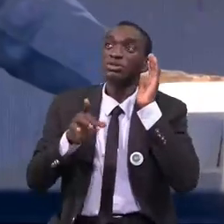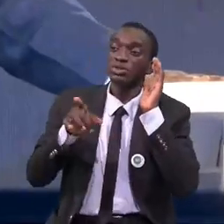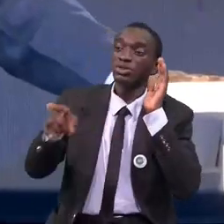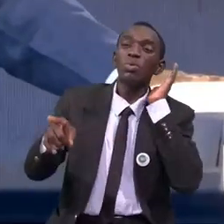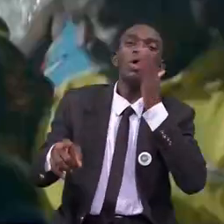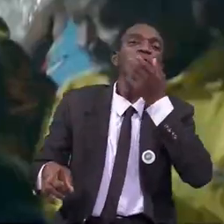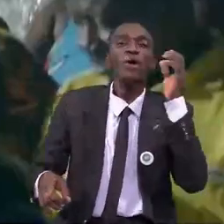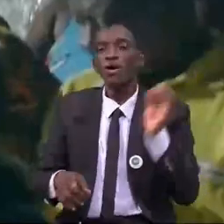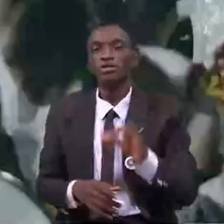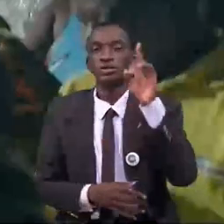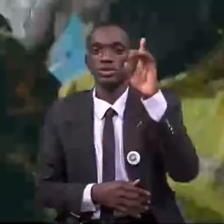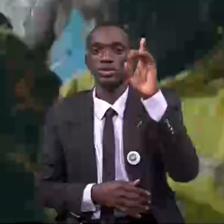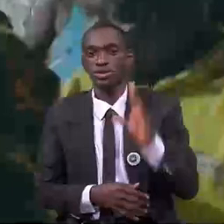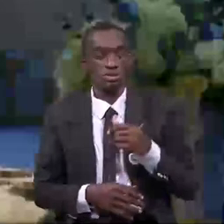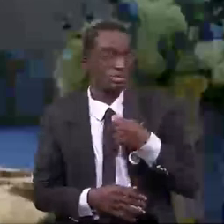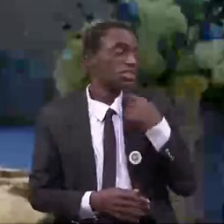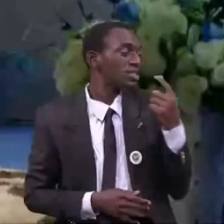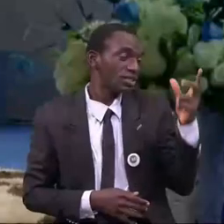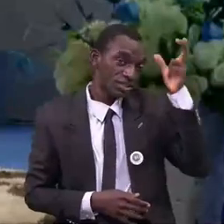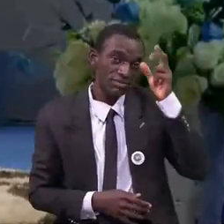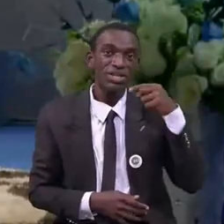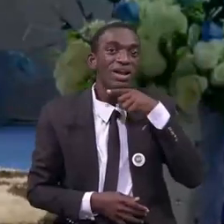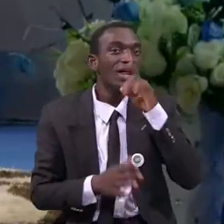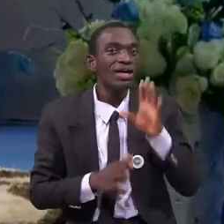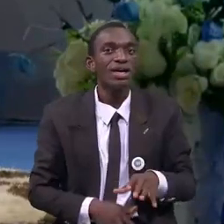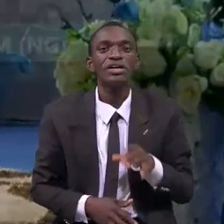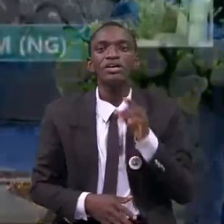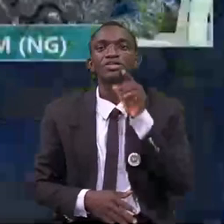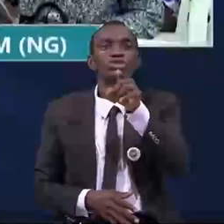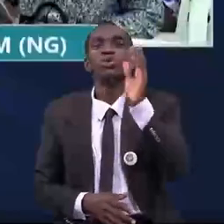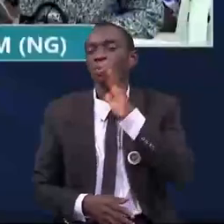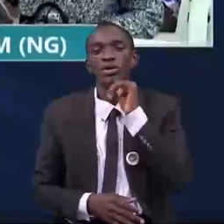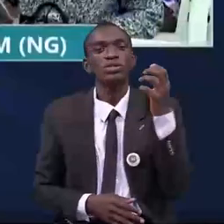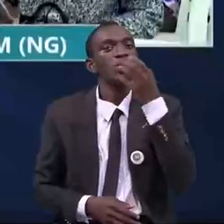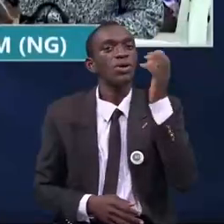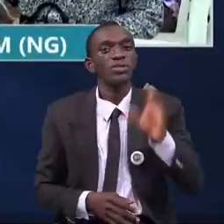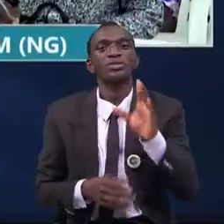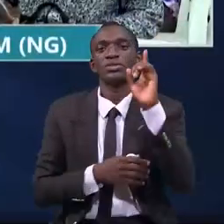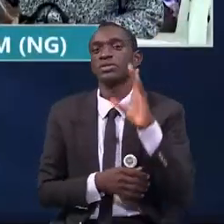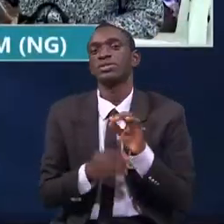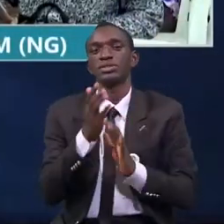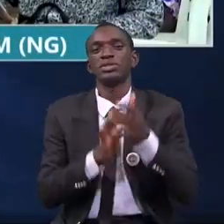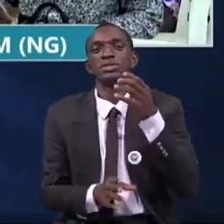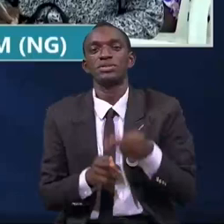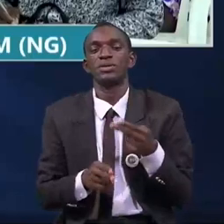vie il dit que vous allez maudir Dieu je dis c'est un menteur il est menteur vous n'allez pas maudir